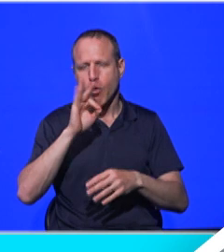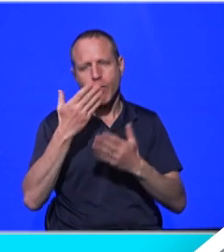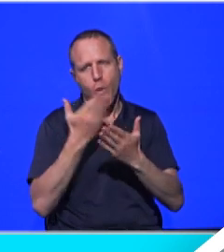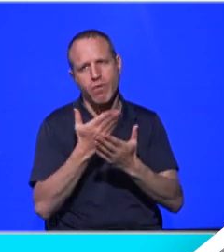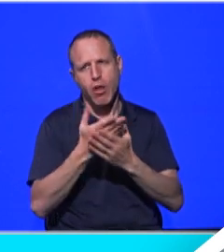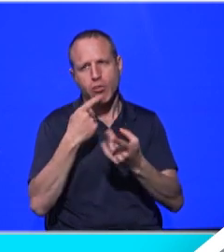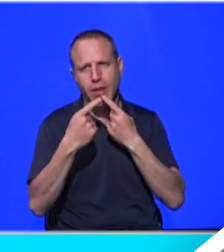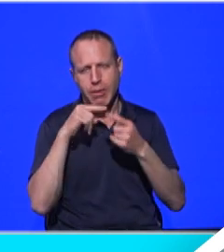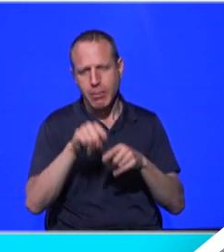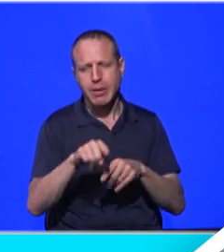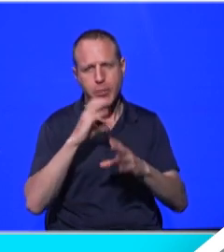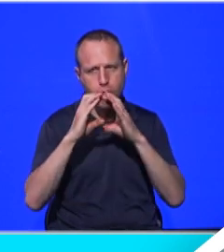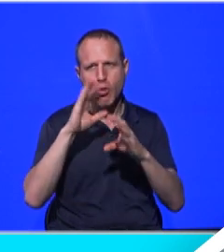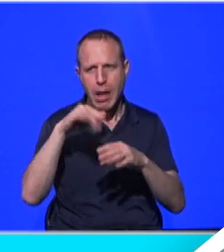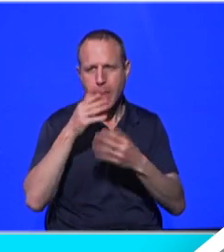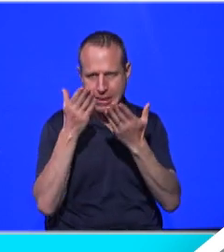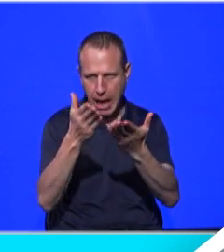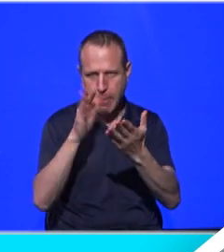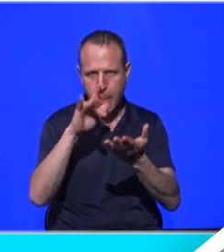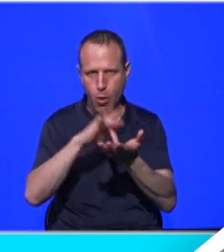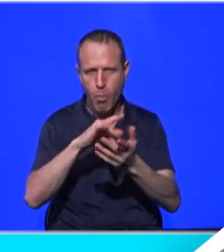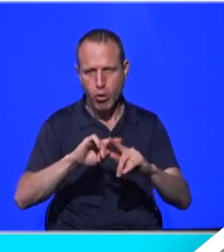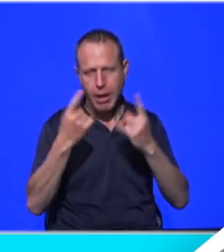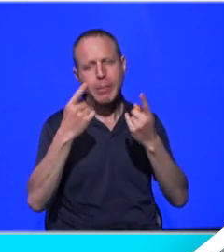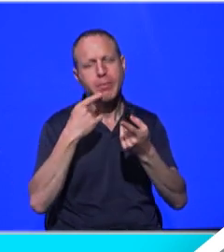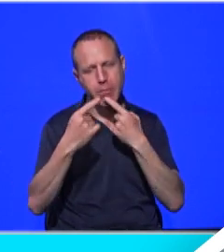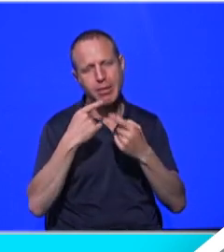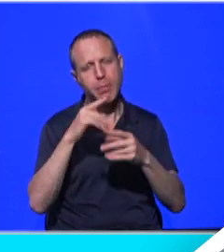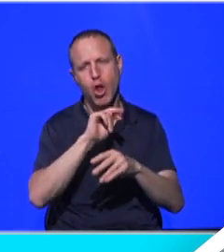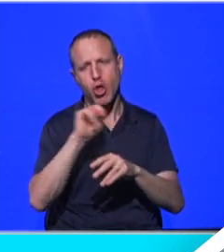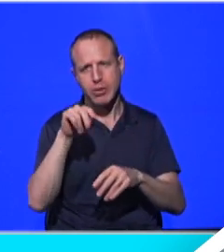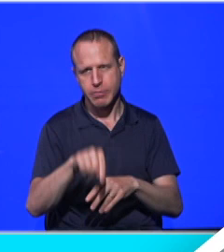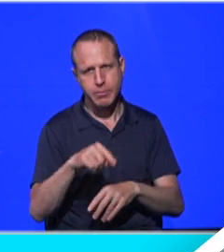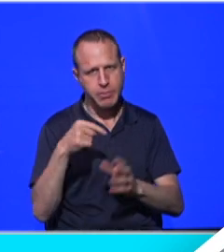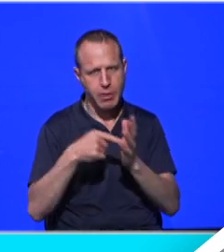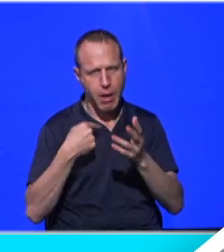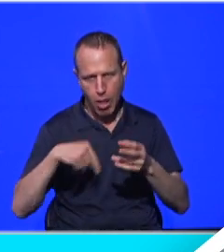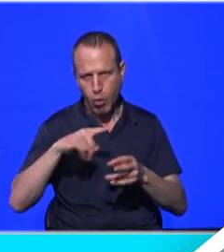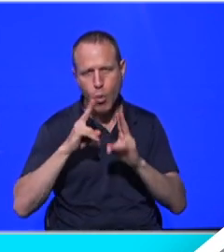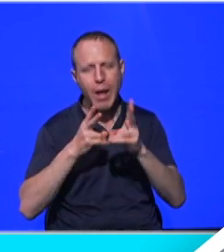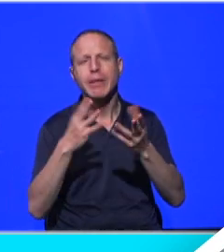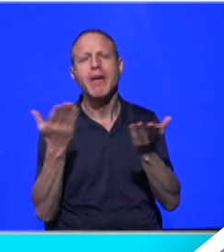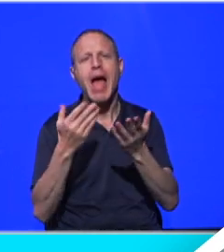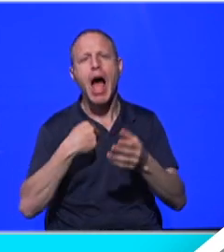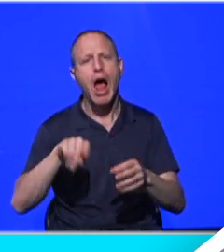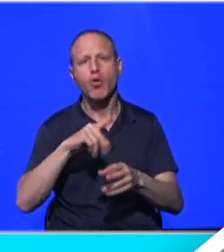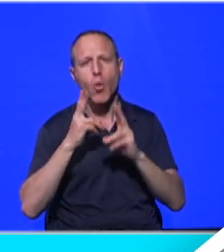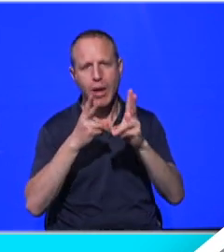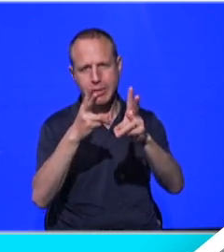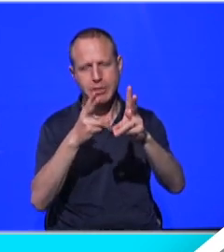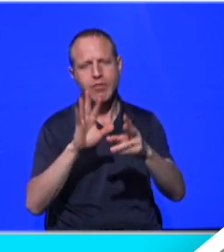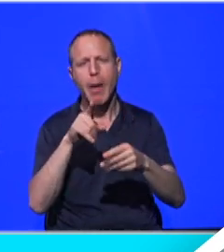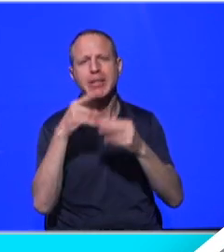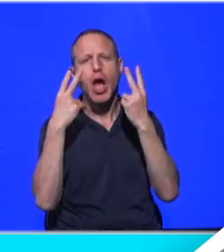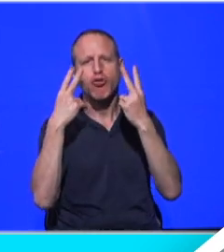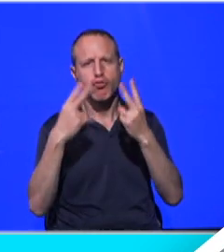בזה בתקשורת, גם אצלכם, גם במקומות אחרים, דנתם בסוגיה הזאת, למה אנחנו רוצים, ואיך אנחנו רוצים, וכמה זה חשוב.